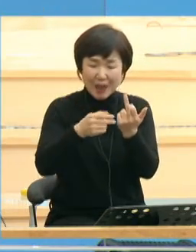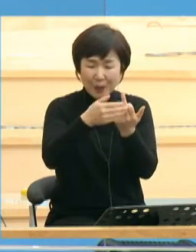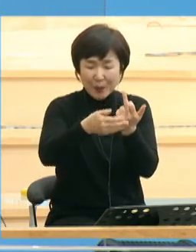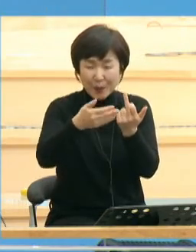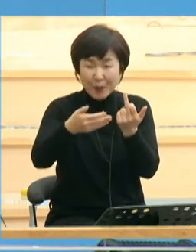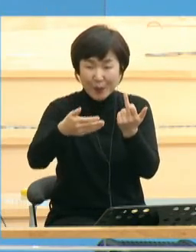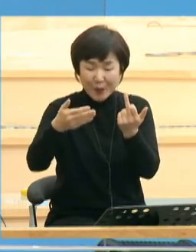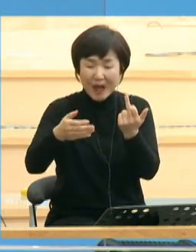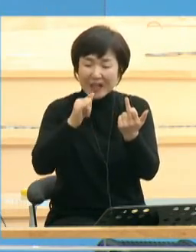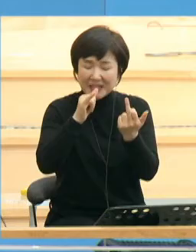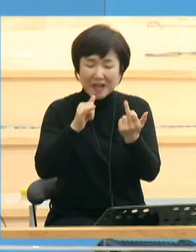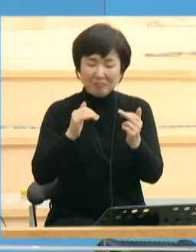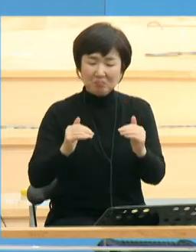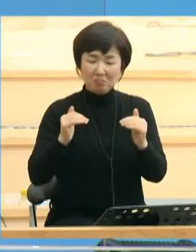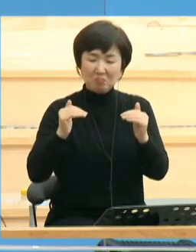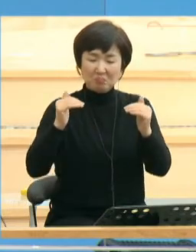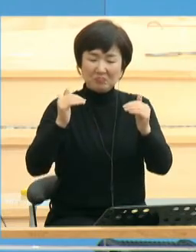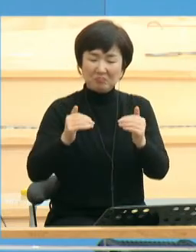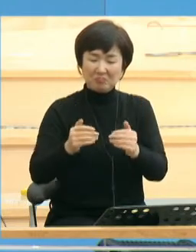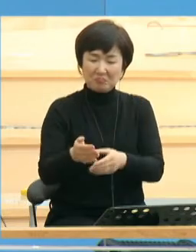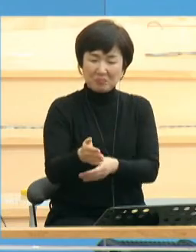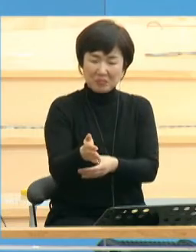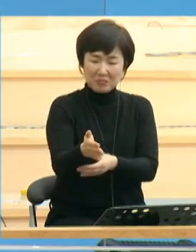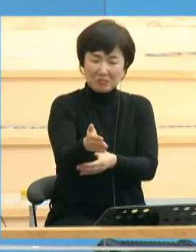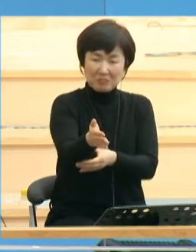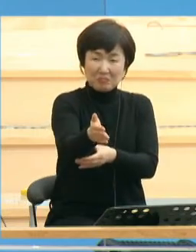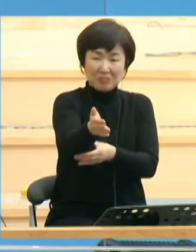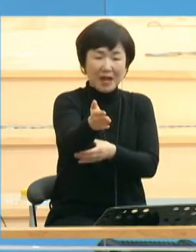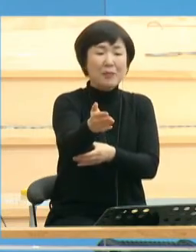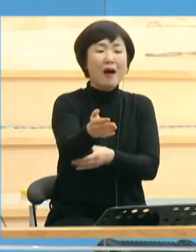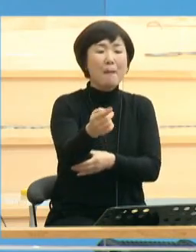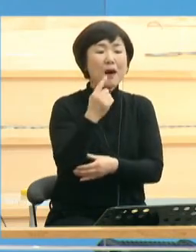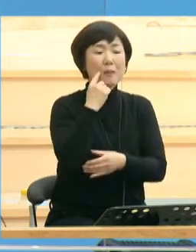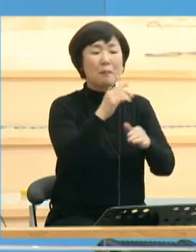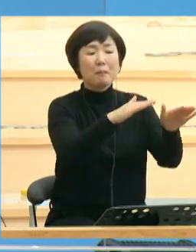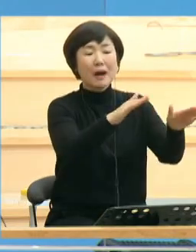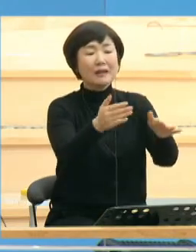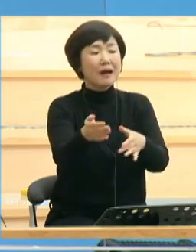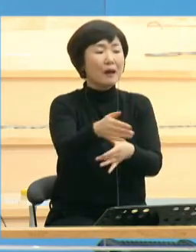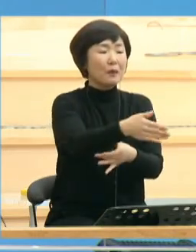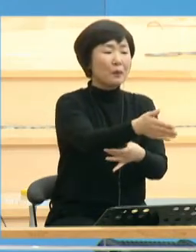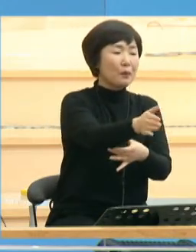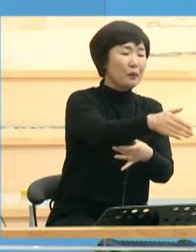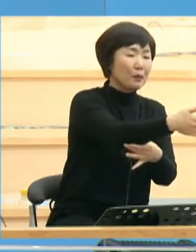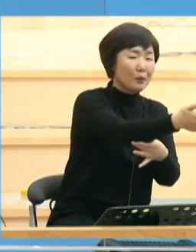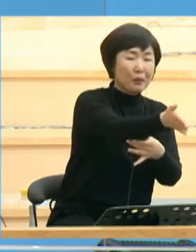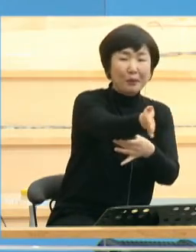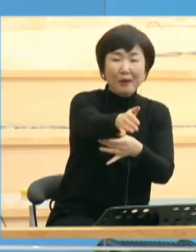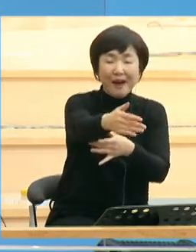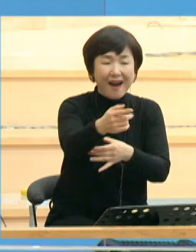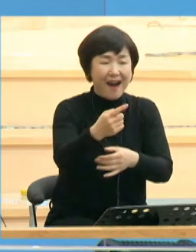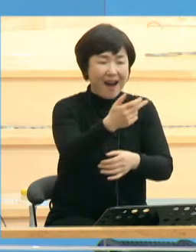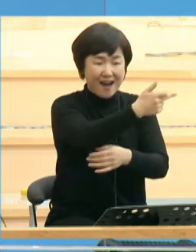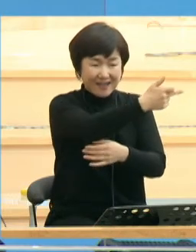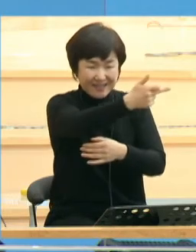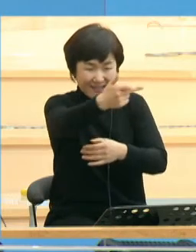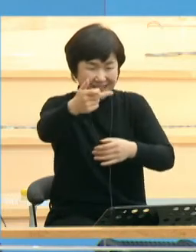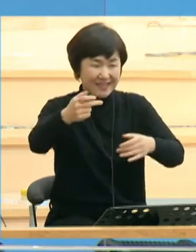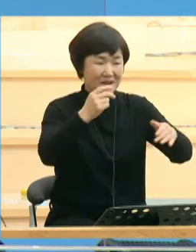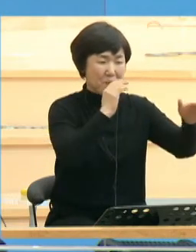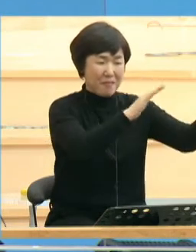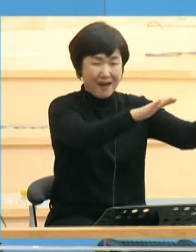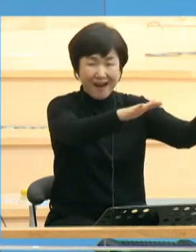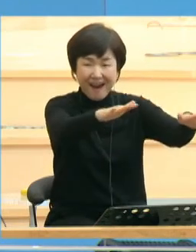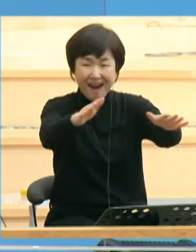자라나면 바다로 가잖아요 누비다 감아 5대양 6대륙 때 준 아니구요 5 대항을 누비다